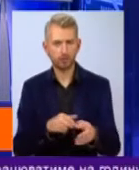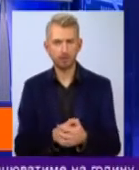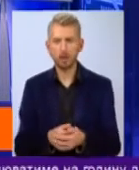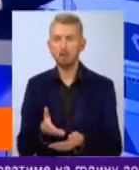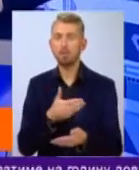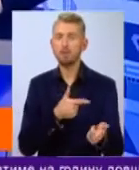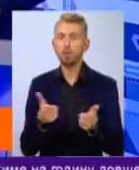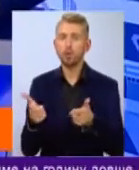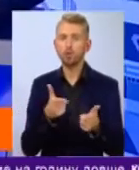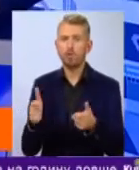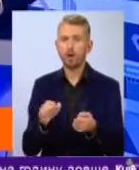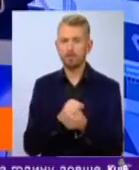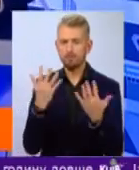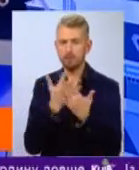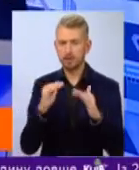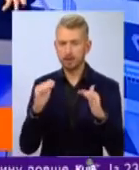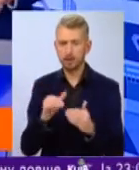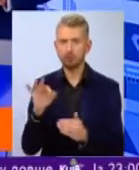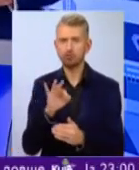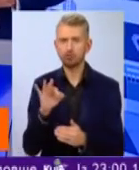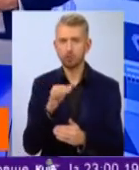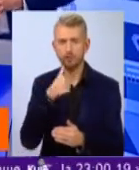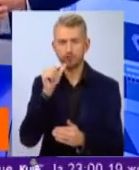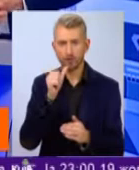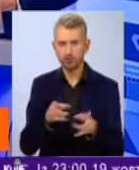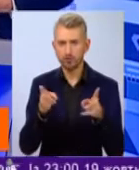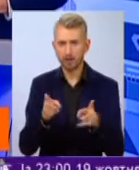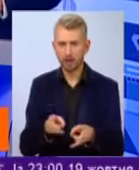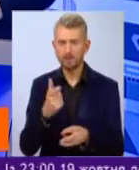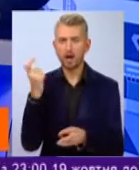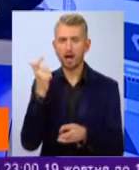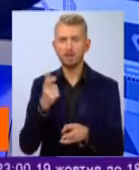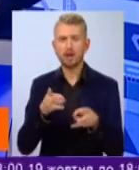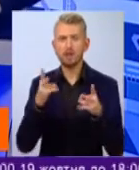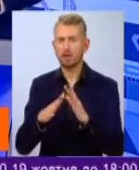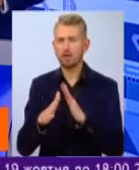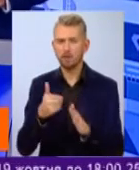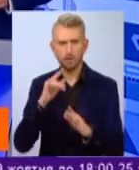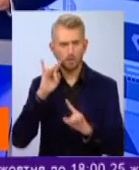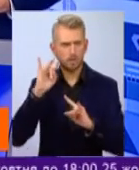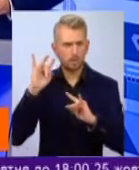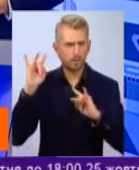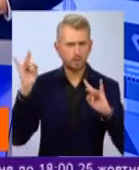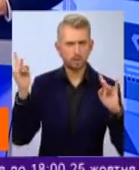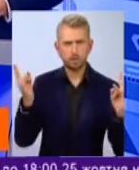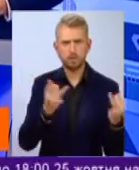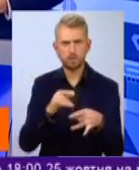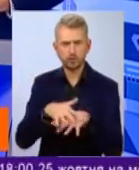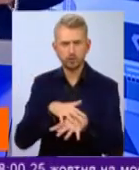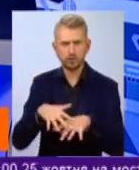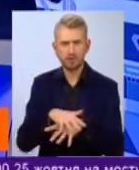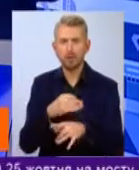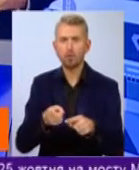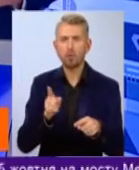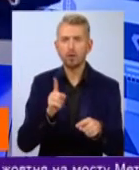підготували матеріал якраз щодо вчорашньої трагедії. Харківська трагедія викликала неабияку реакцію суспільства про цю